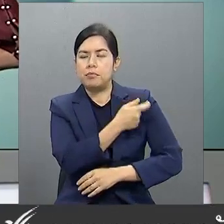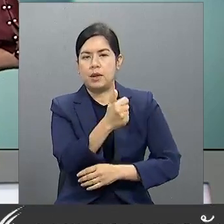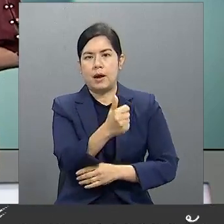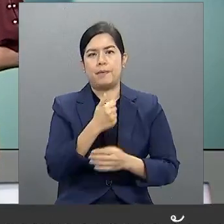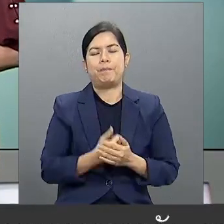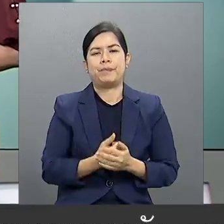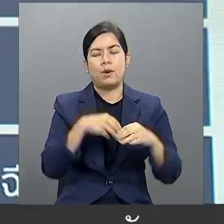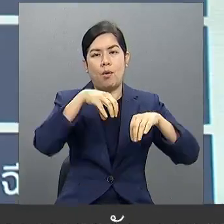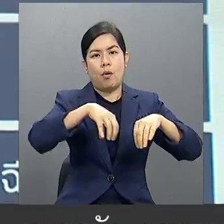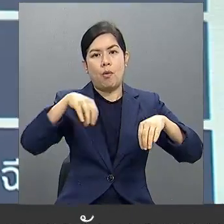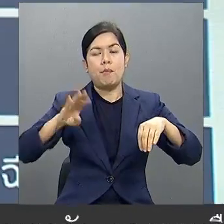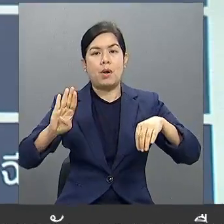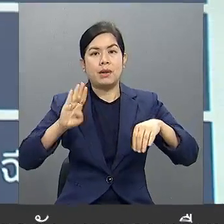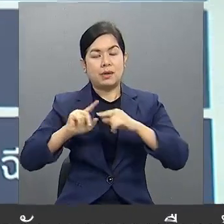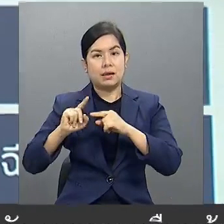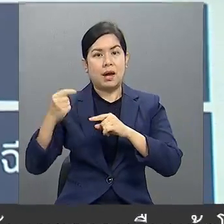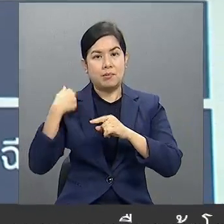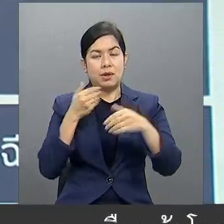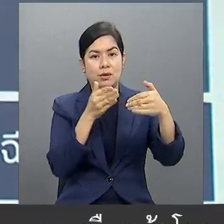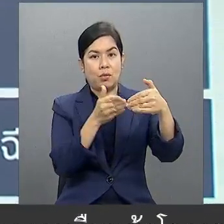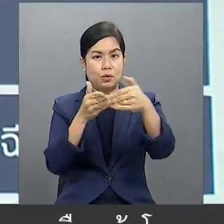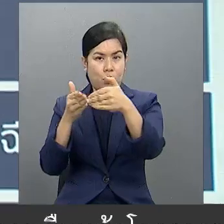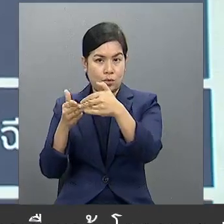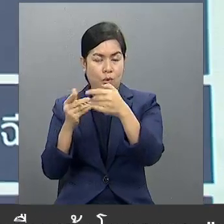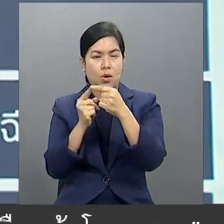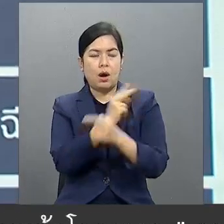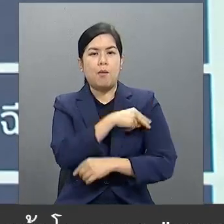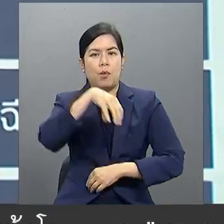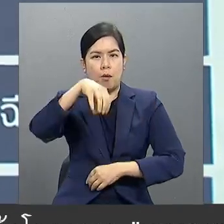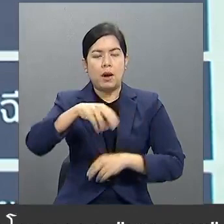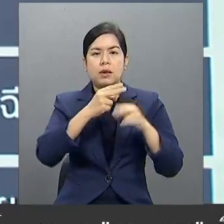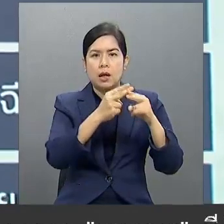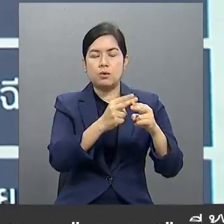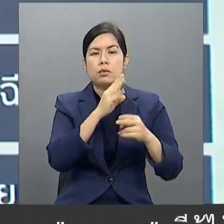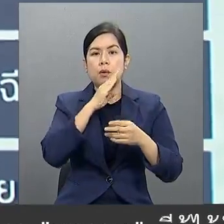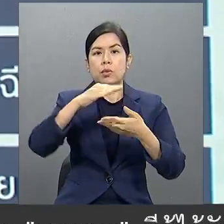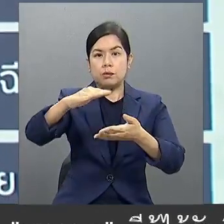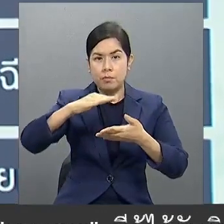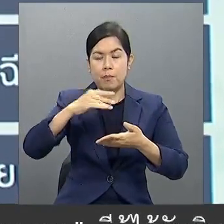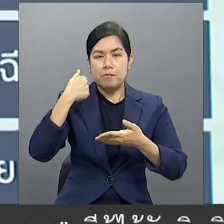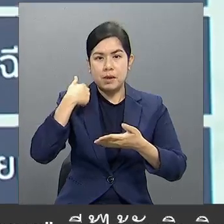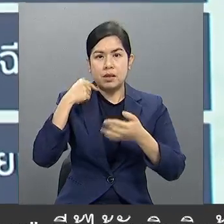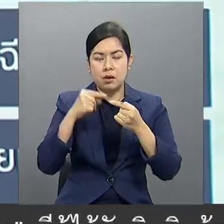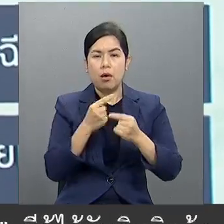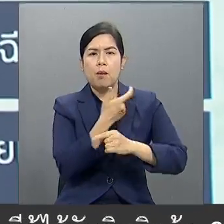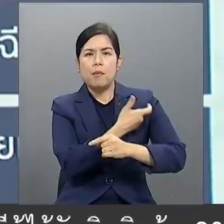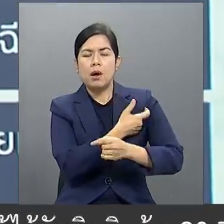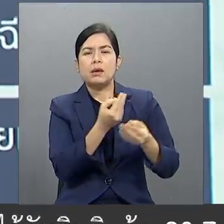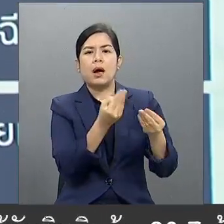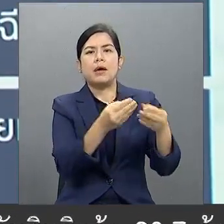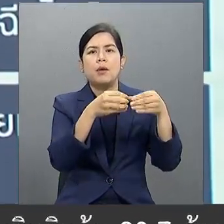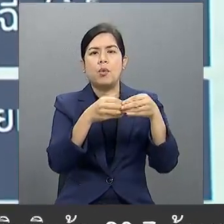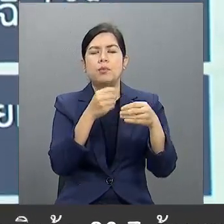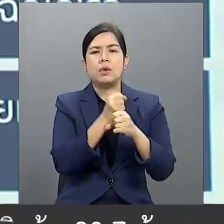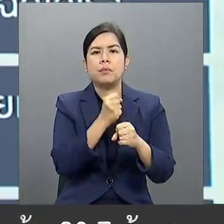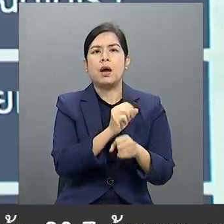ดีลกับโรงพยาบาลเอกชนเอาไว้นำเข้ามาเมื่อไหร่ก็จะดำเนินการเป็นการสร้างความมั่นใจในการทำงาน